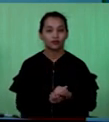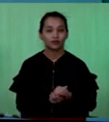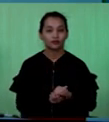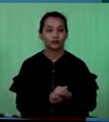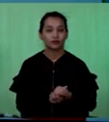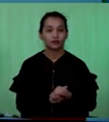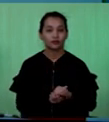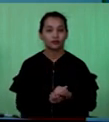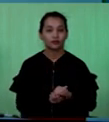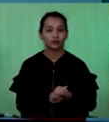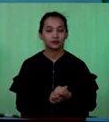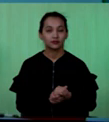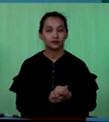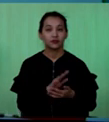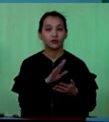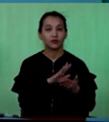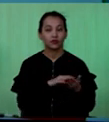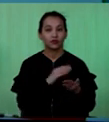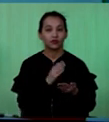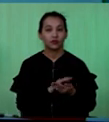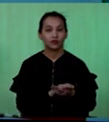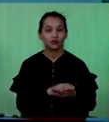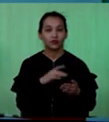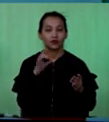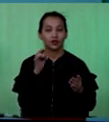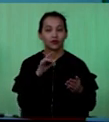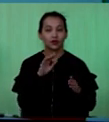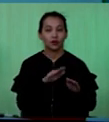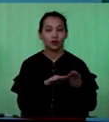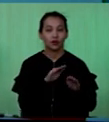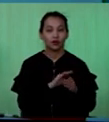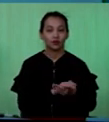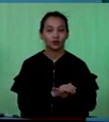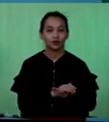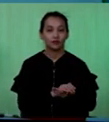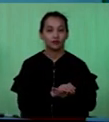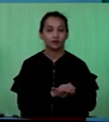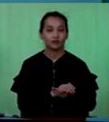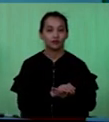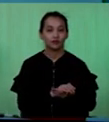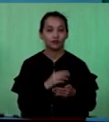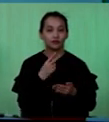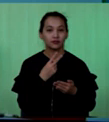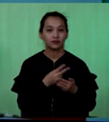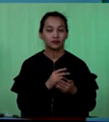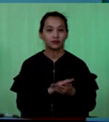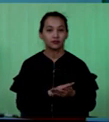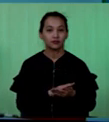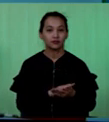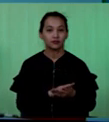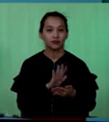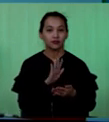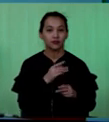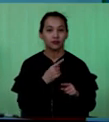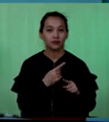Qani? Yozib olamiz. Tarvuzning massasi quyidagini ko'rsatmoqda. 5 bilan